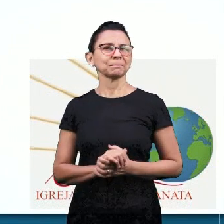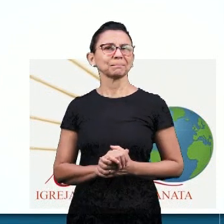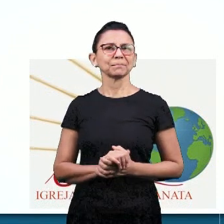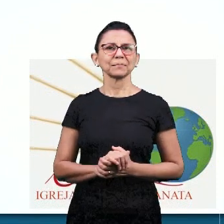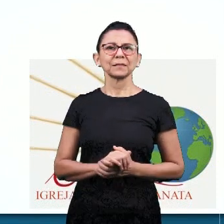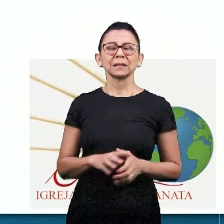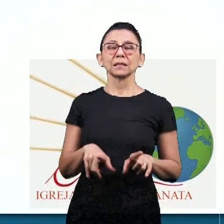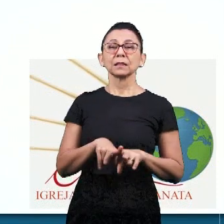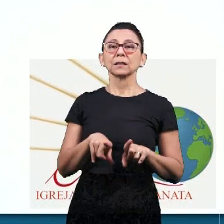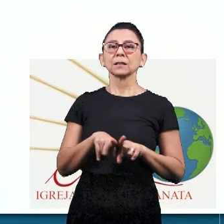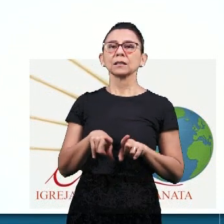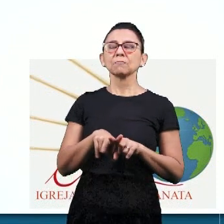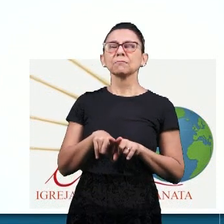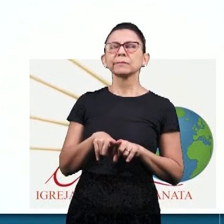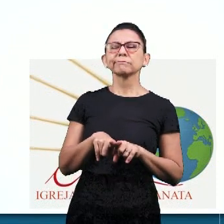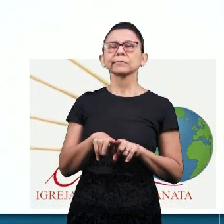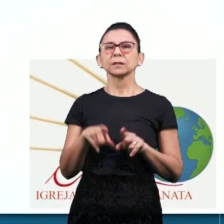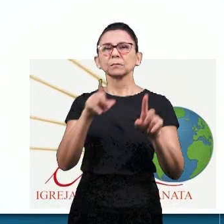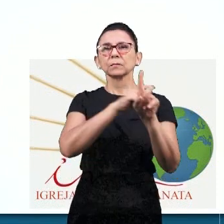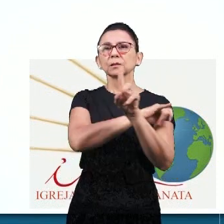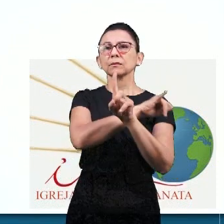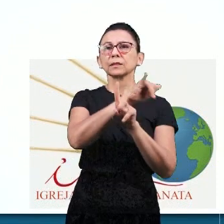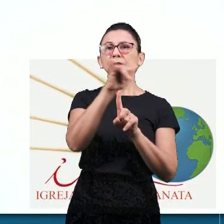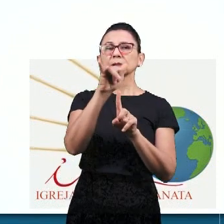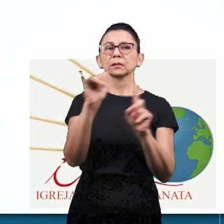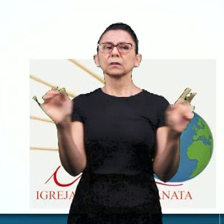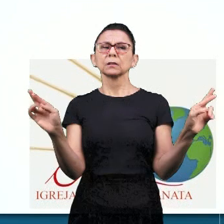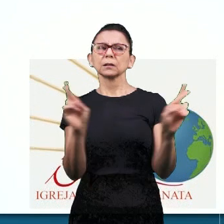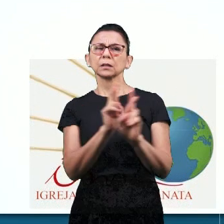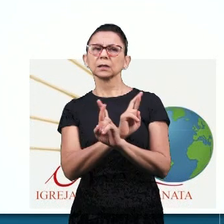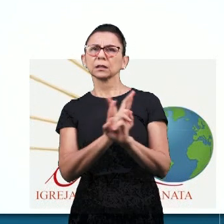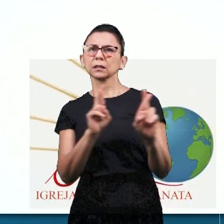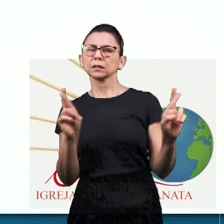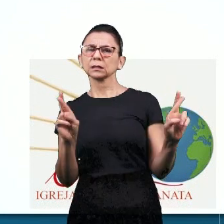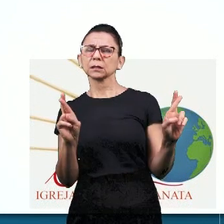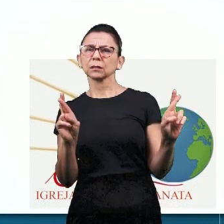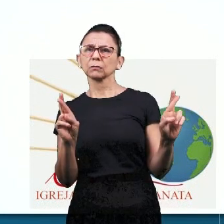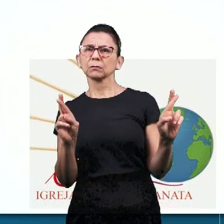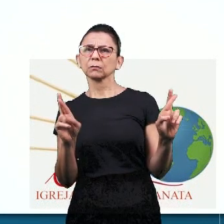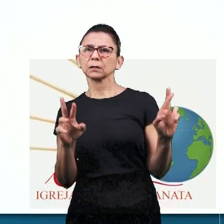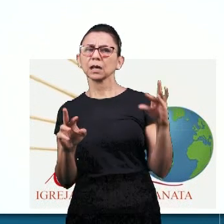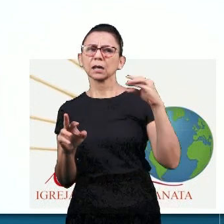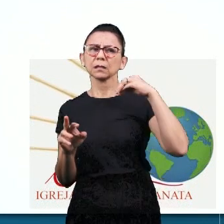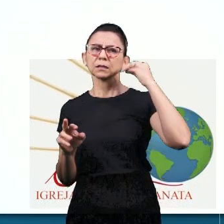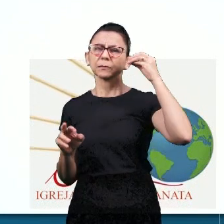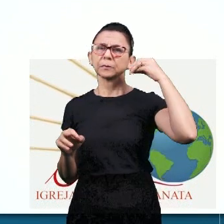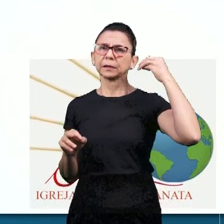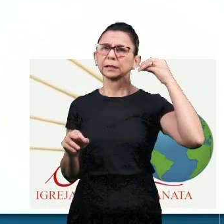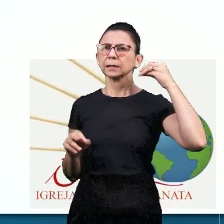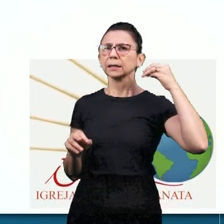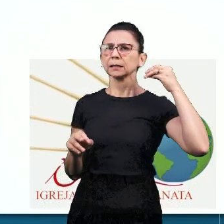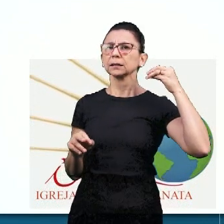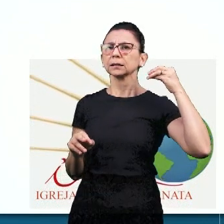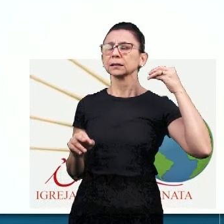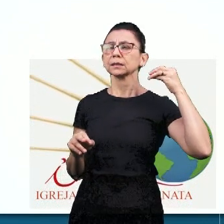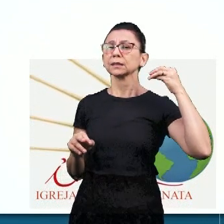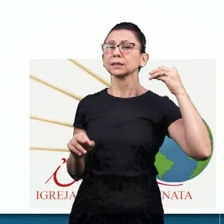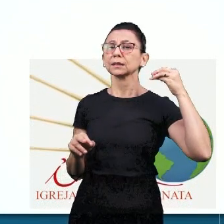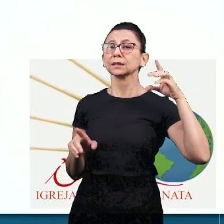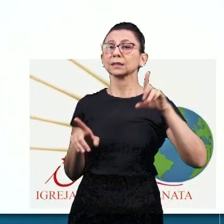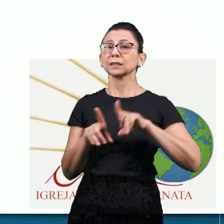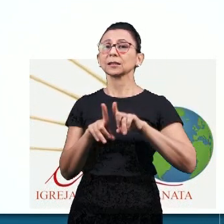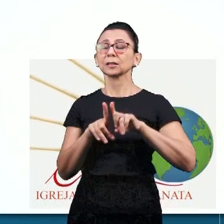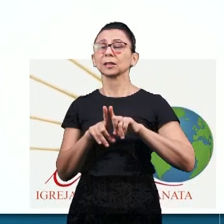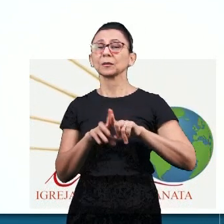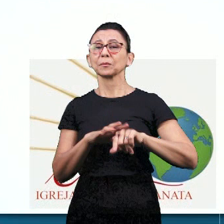a été le rapport qui existe entre cette expérience et la première rencontre du pécheur